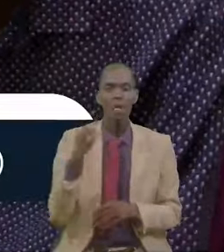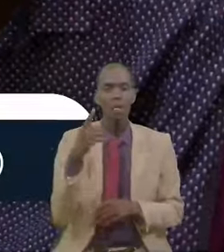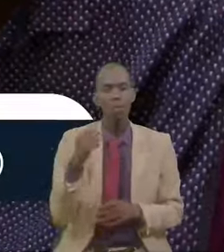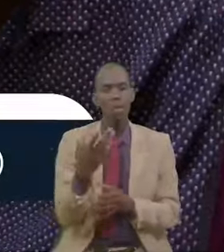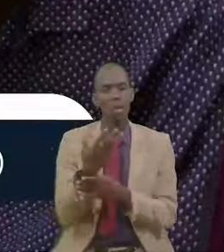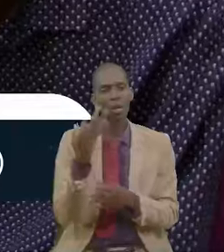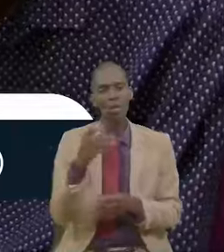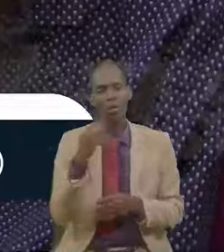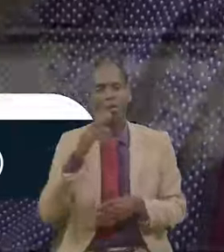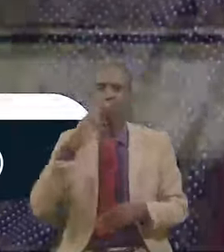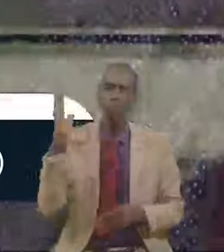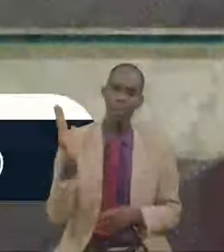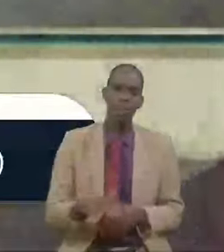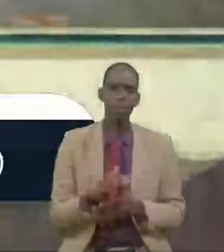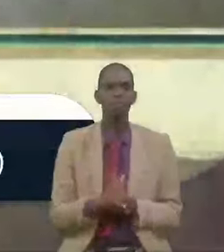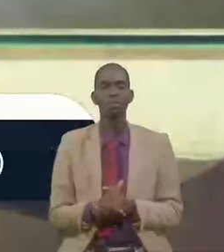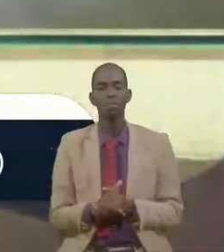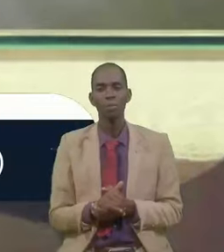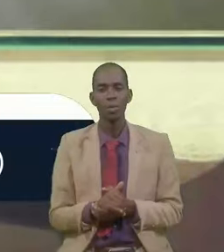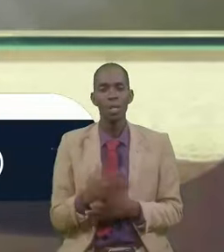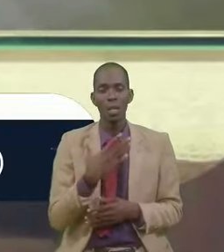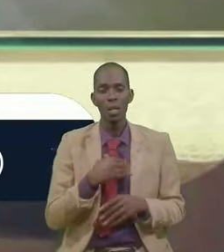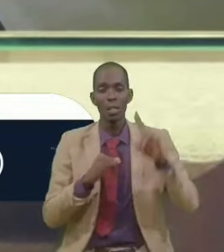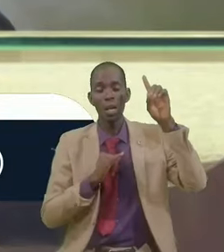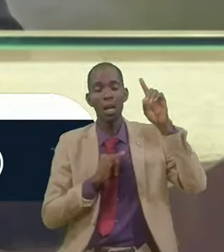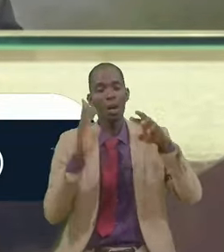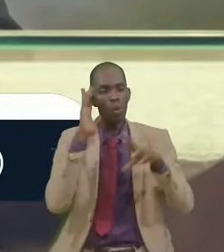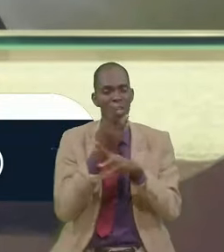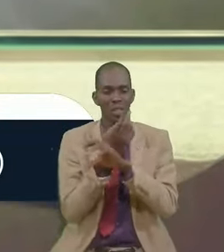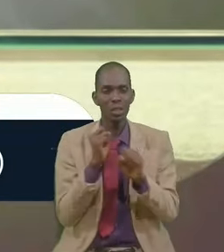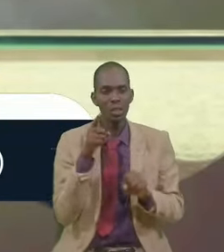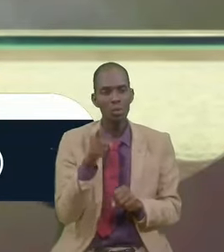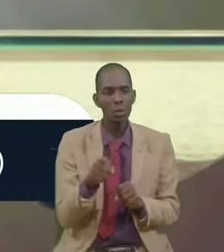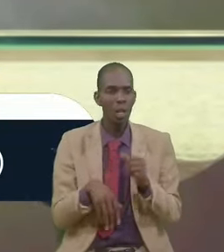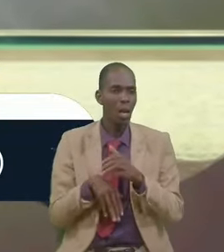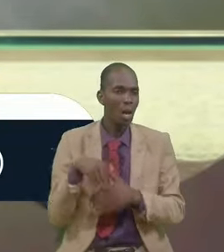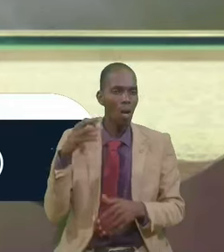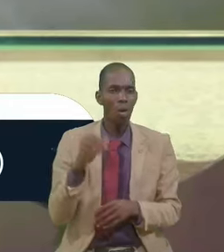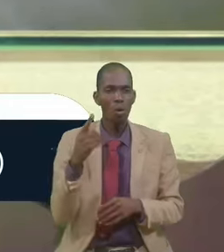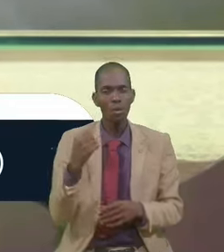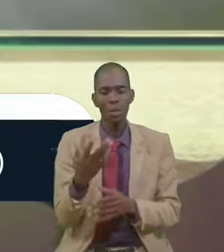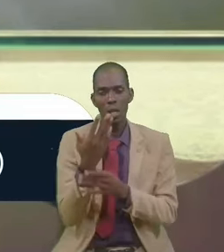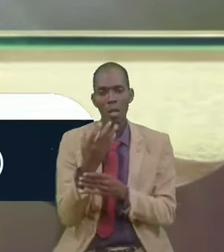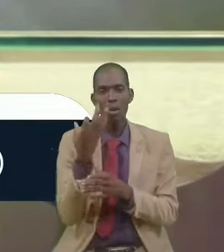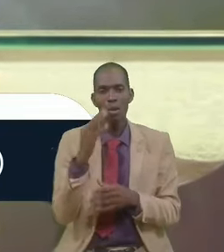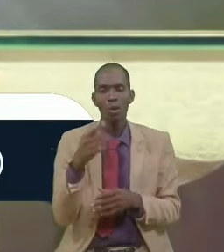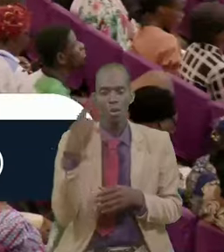méchants. Amen. Je te sauverai de la main des